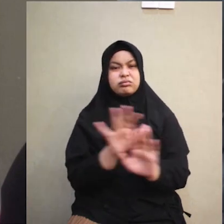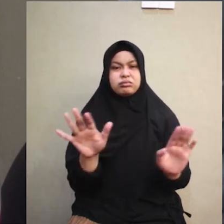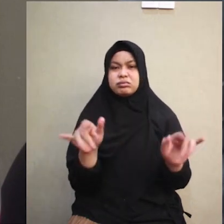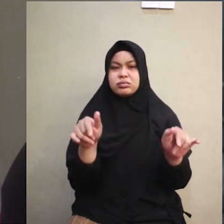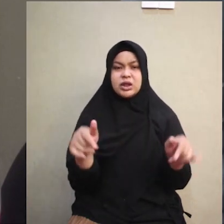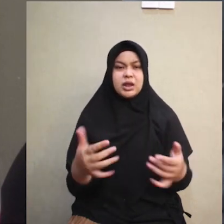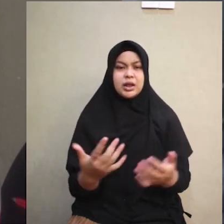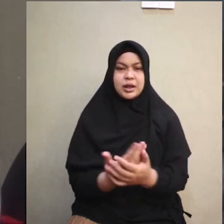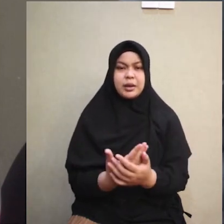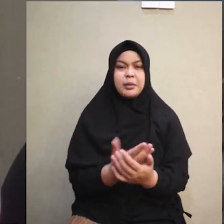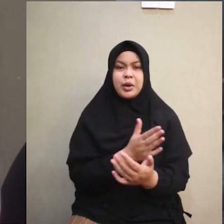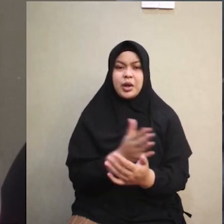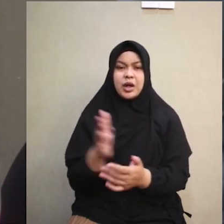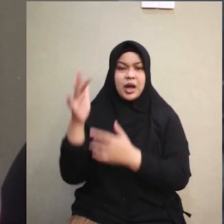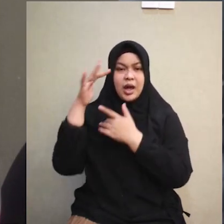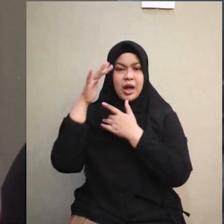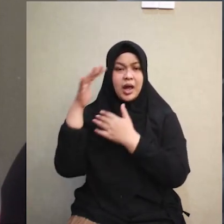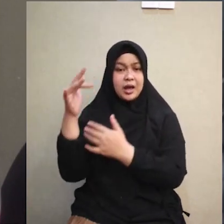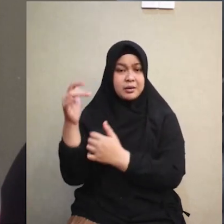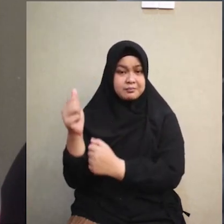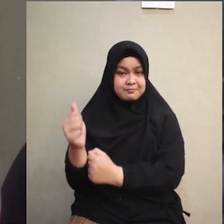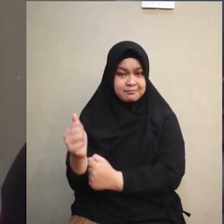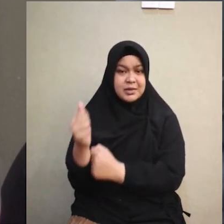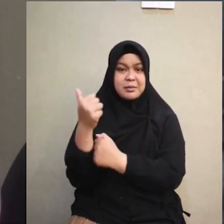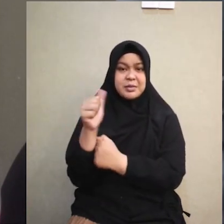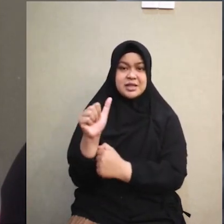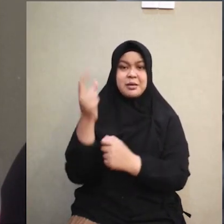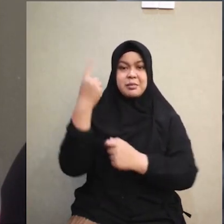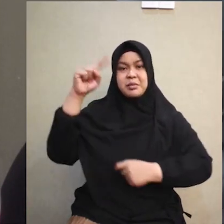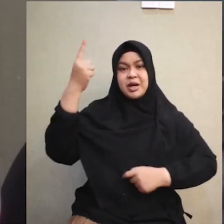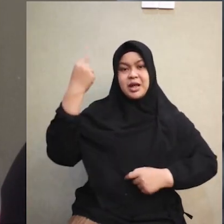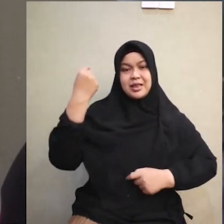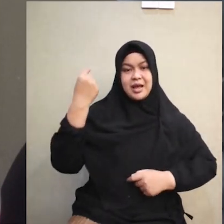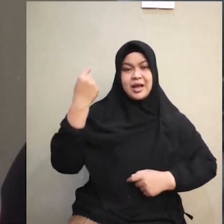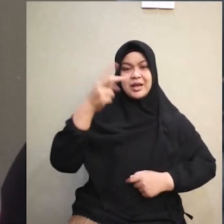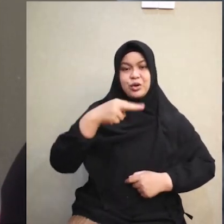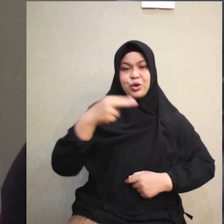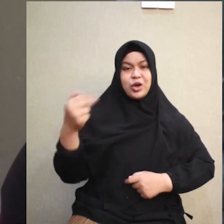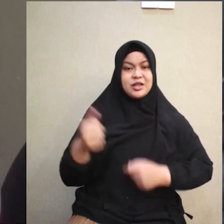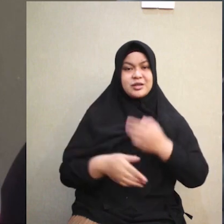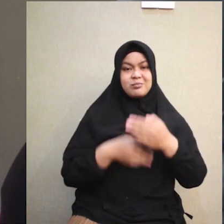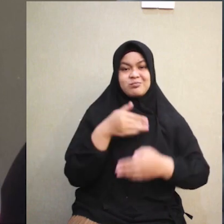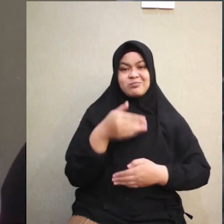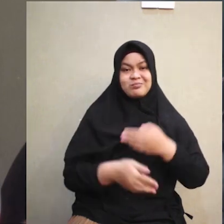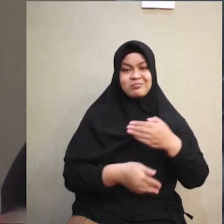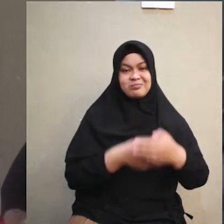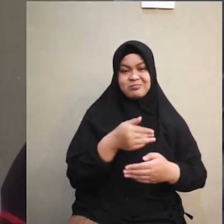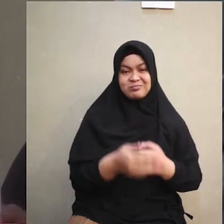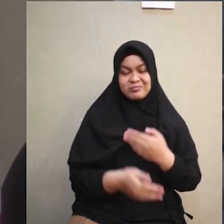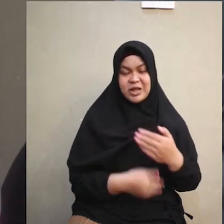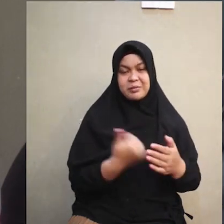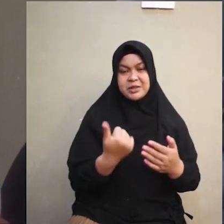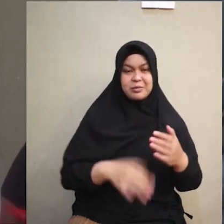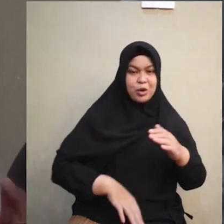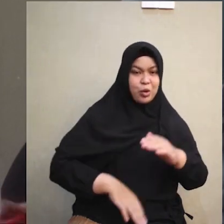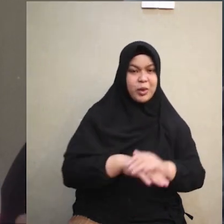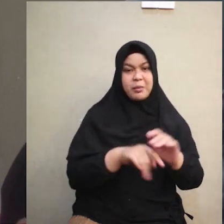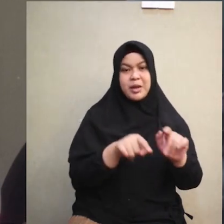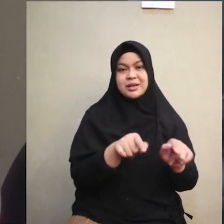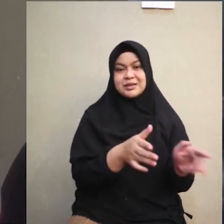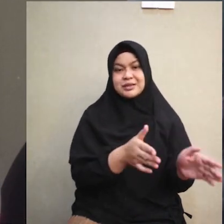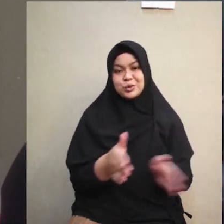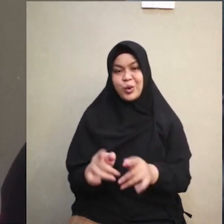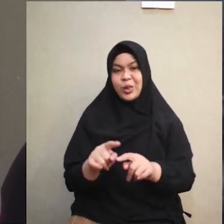nah ini yang kemudian harapannya kemudian Memang harusnya pemerintah Indonesia terus berjalan kemudian mengoptimalkan di situ tapi